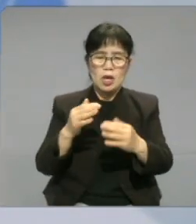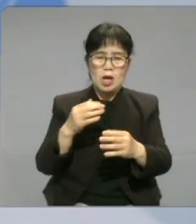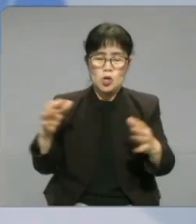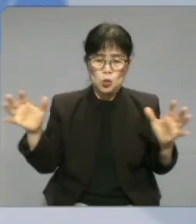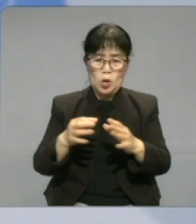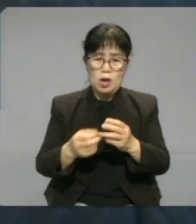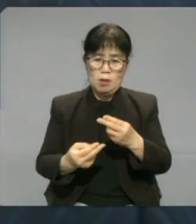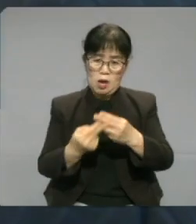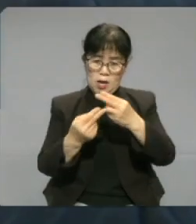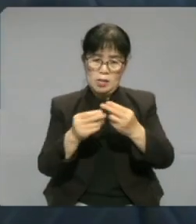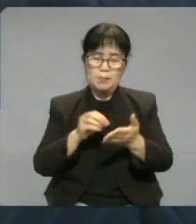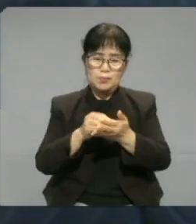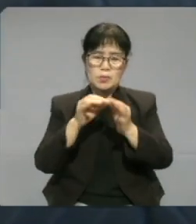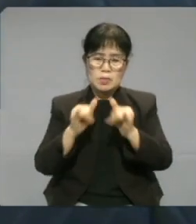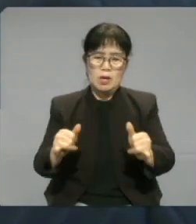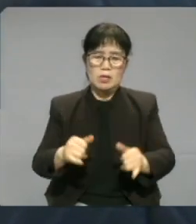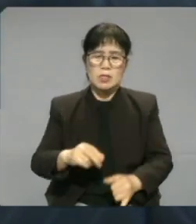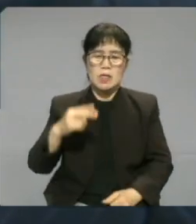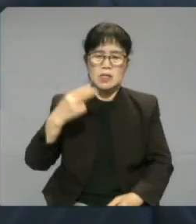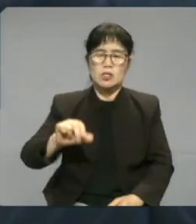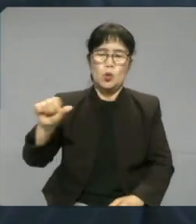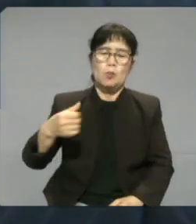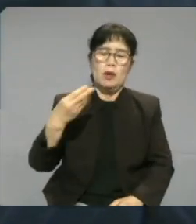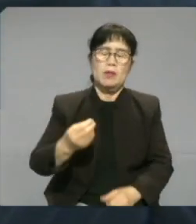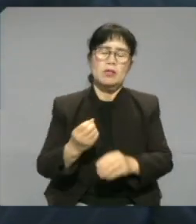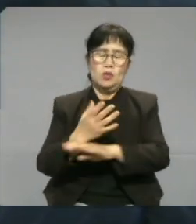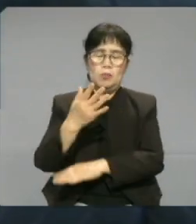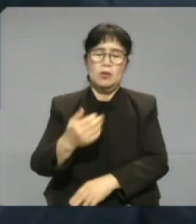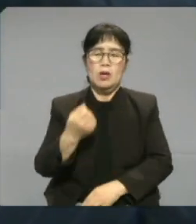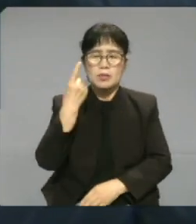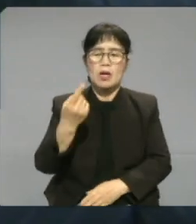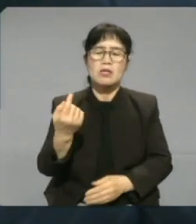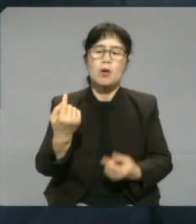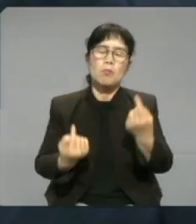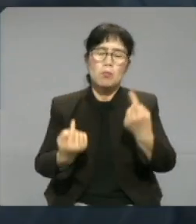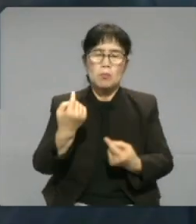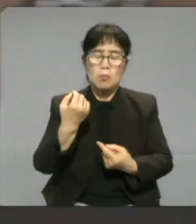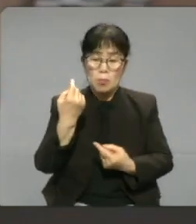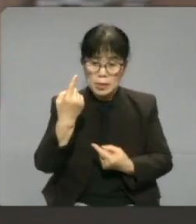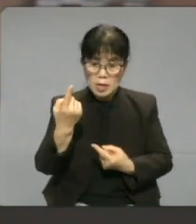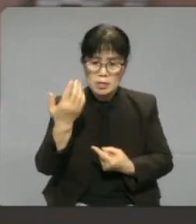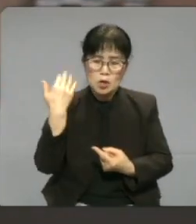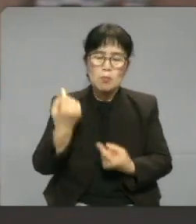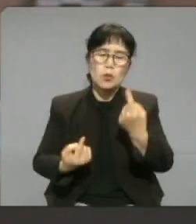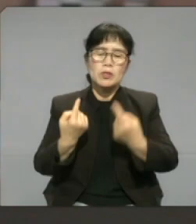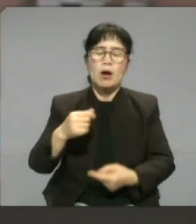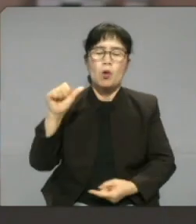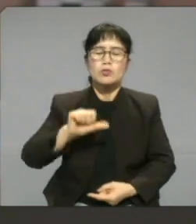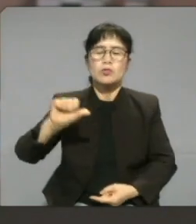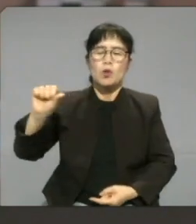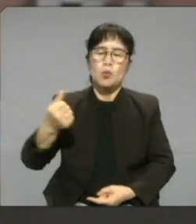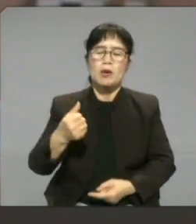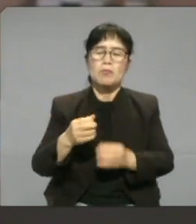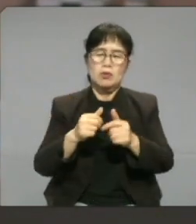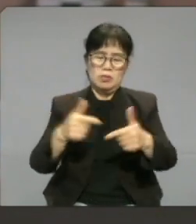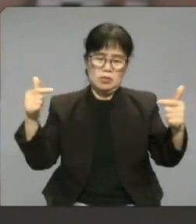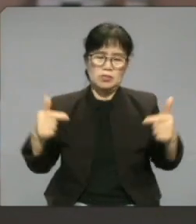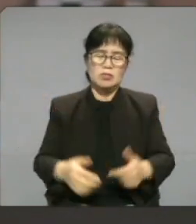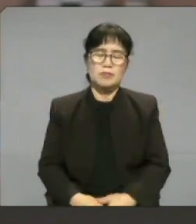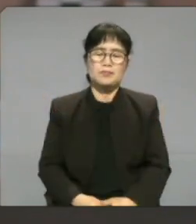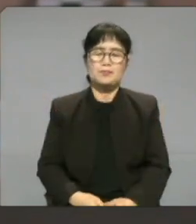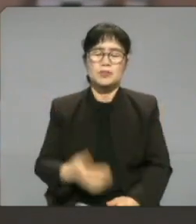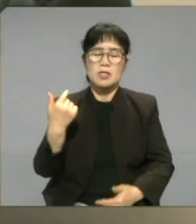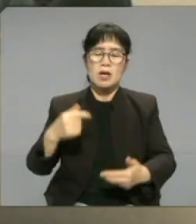2556 862명 한 달 전보다 5,511 늘었습니다 지난 2월